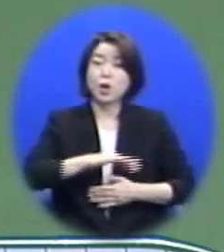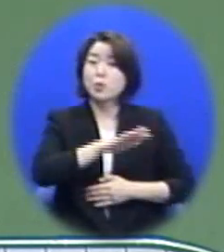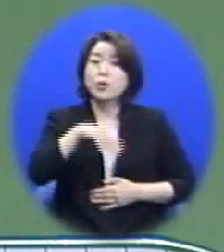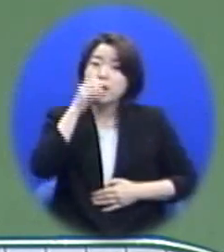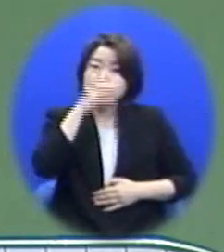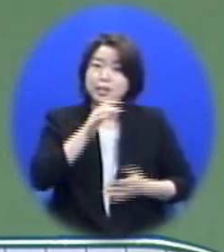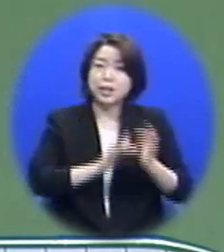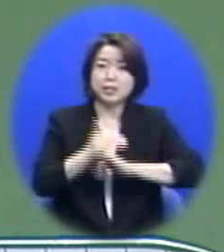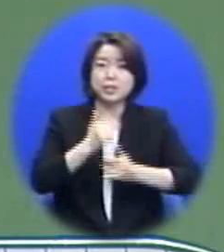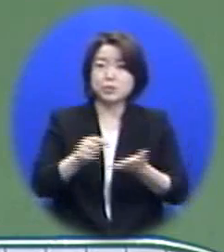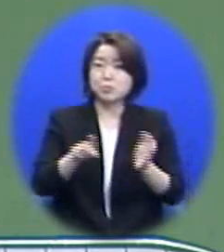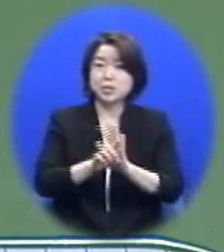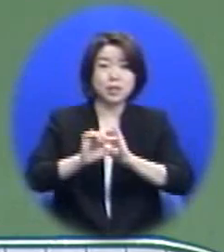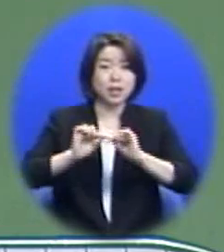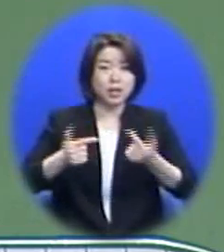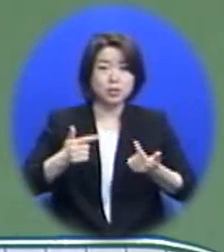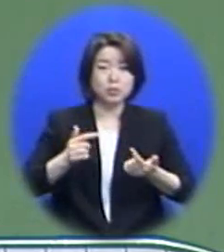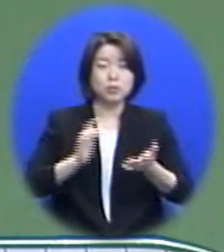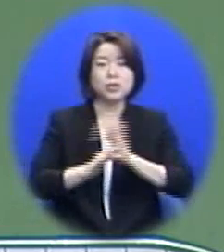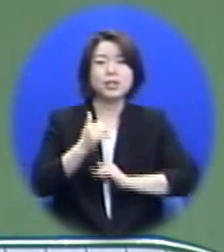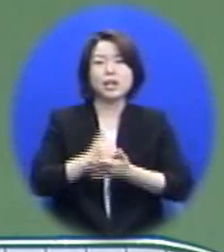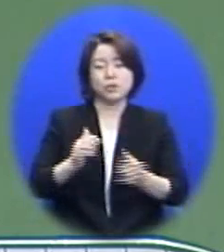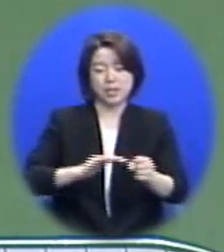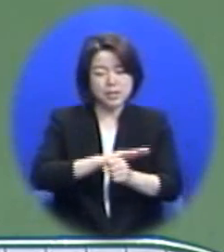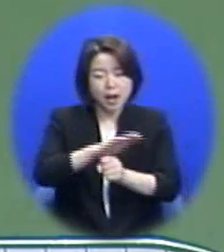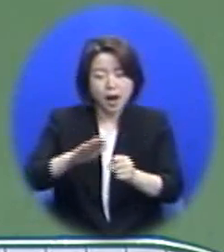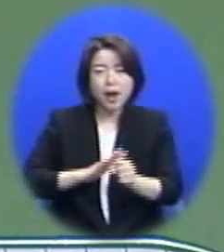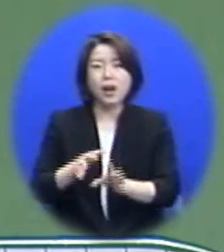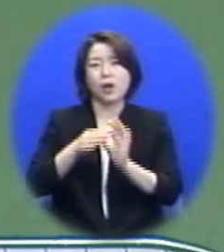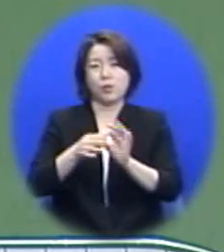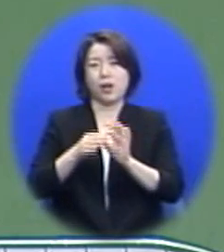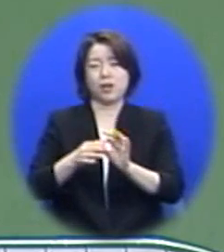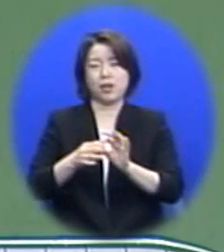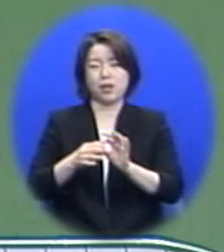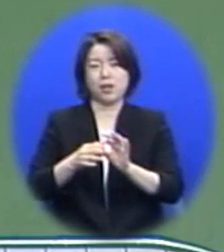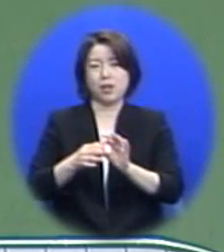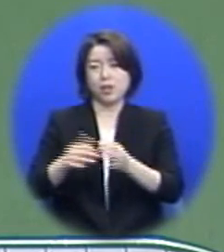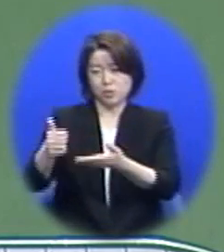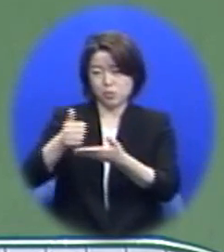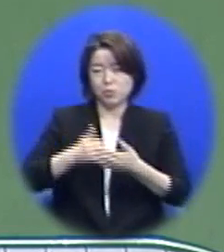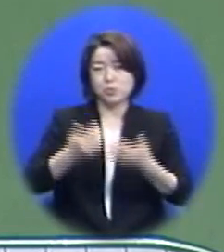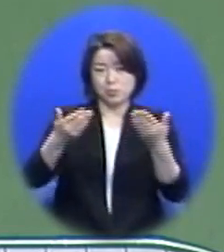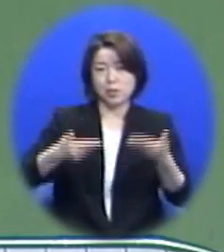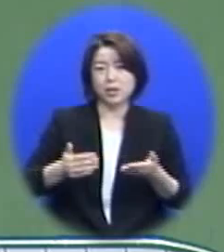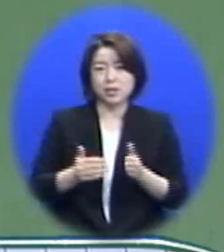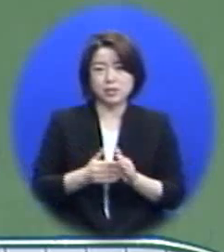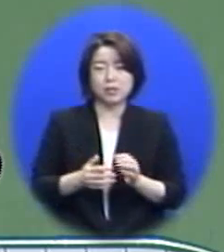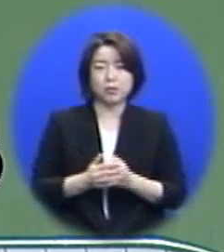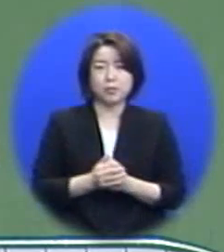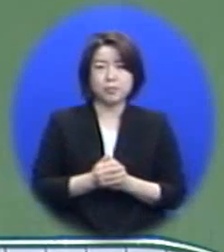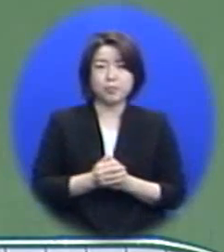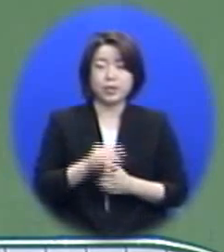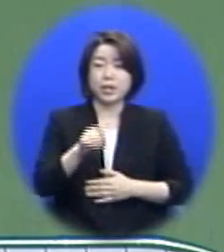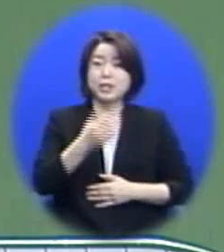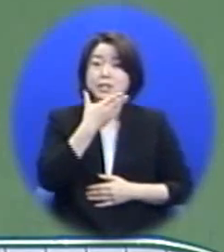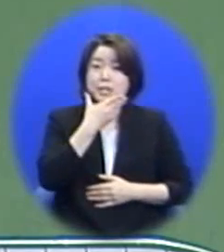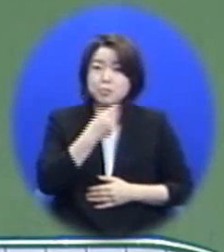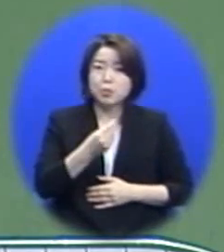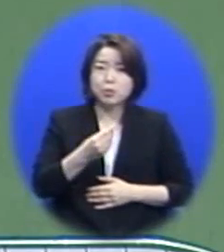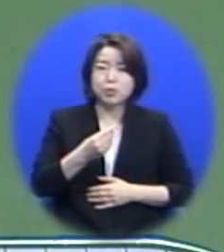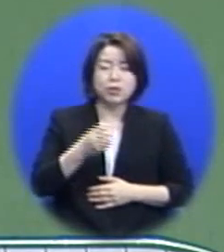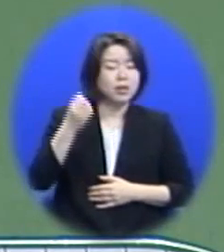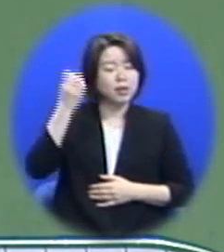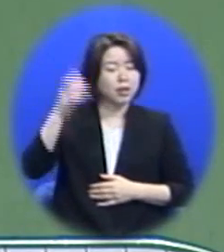예수님을 믿는게 아니고 예수님과 사랑하게 되는 관계로 초청을 받은 것 여러분이 복을 놓치시면